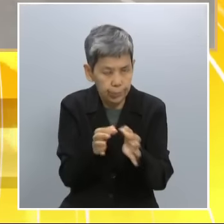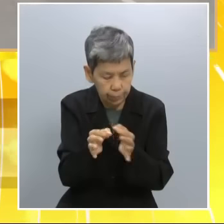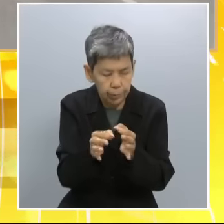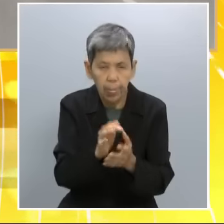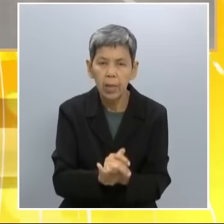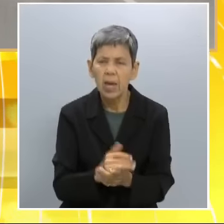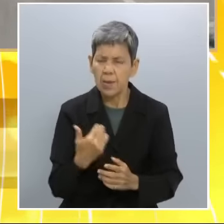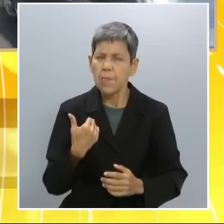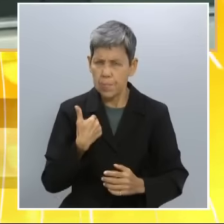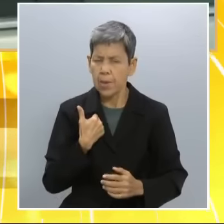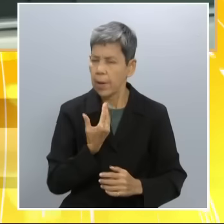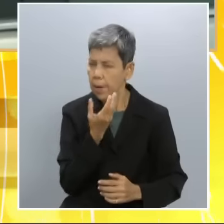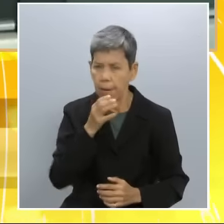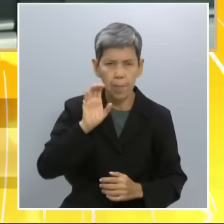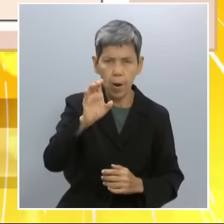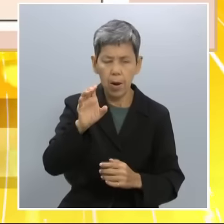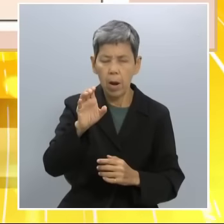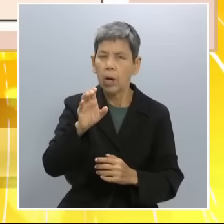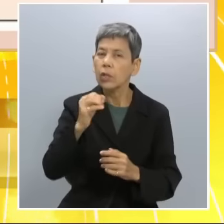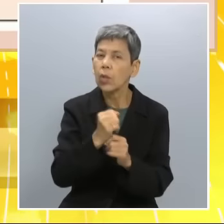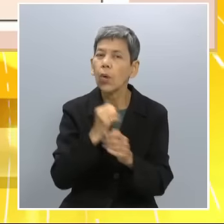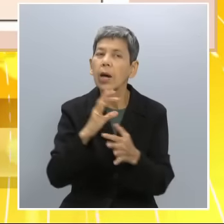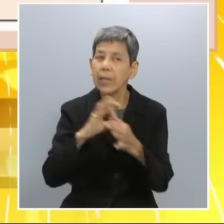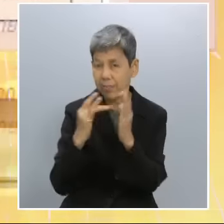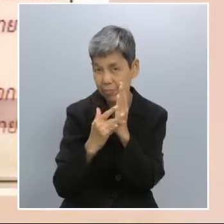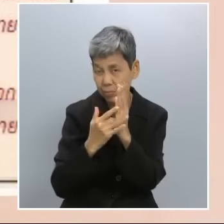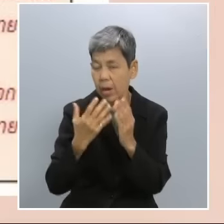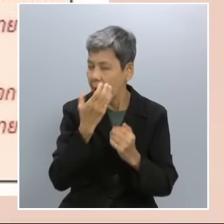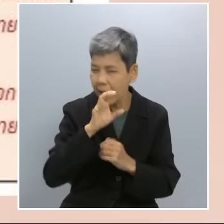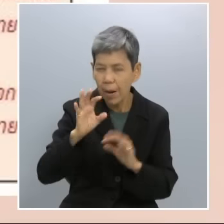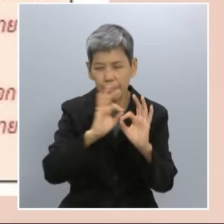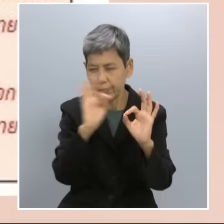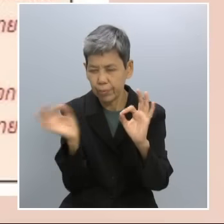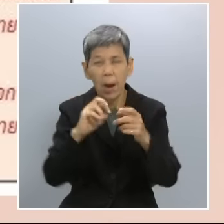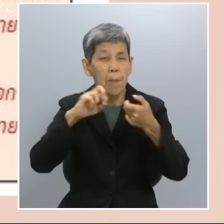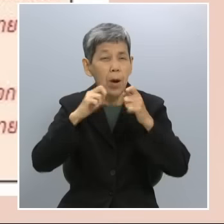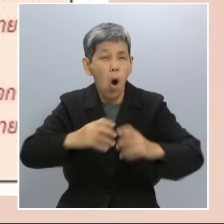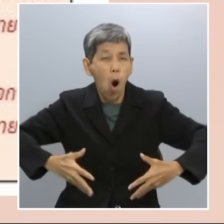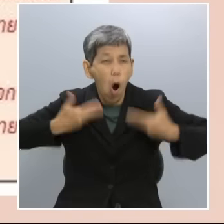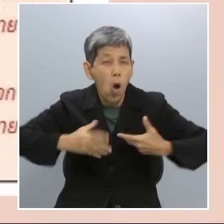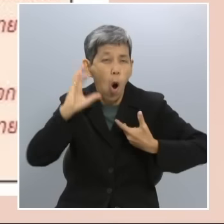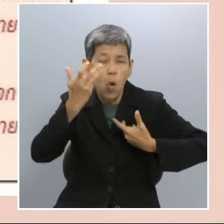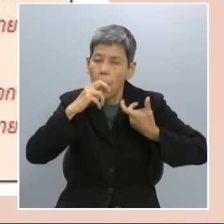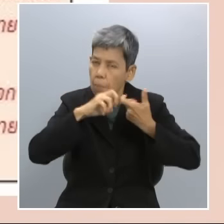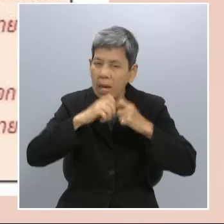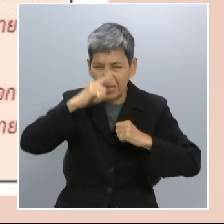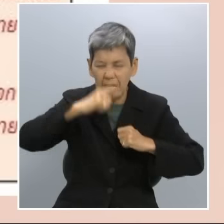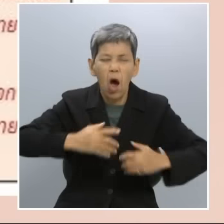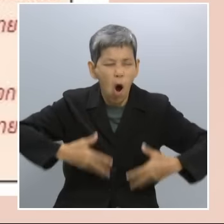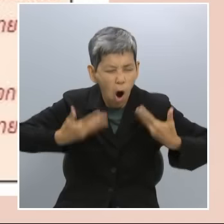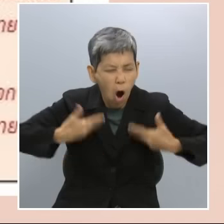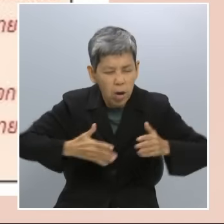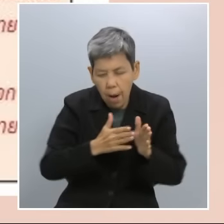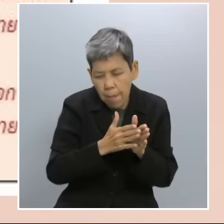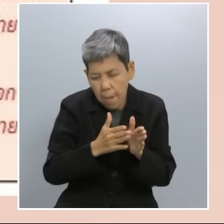ที่มีการเผยแพร่ในสื่อสังกบลนว่าวิกฤตโรกอากาศสุดขั้วไทยร้อนต่อถึงเดือน